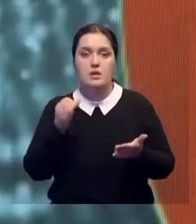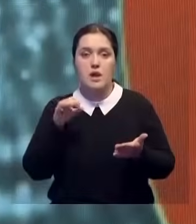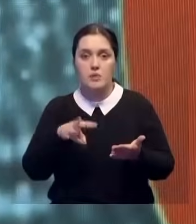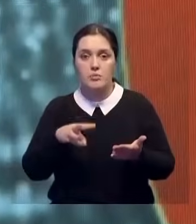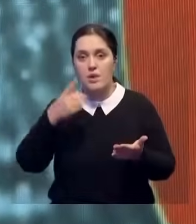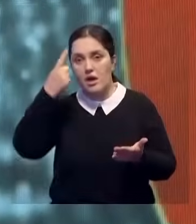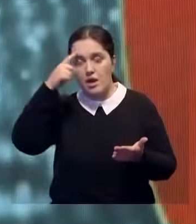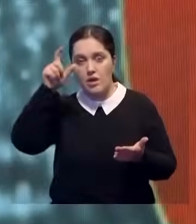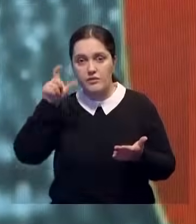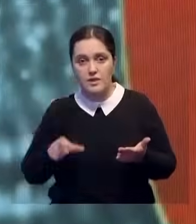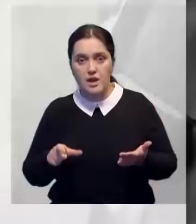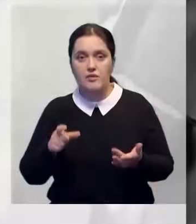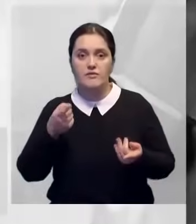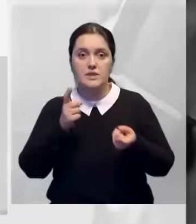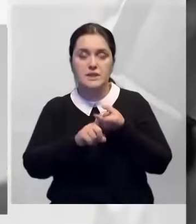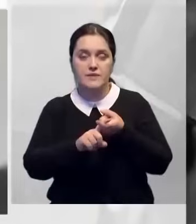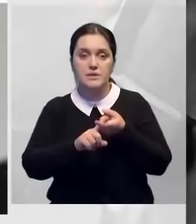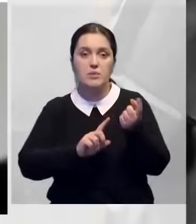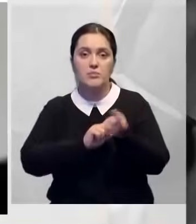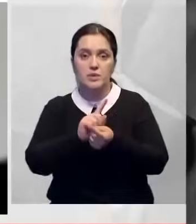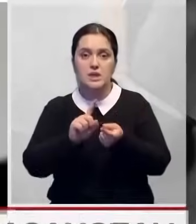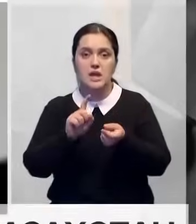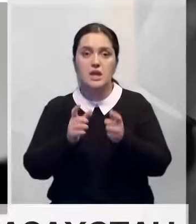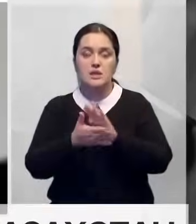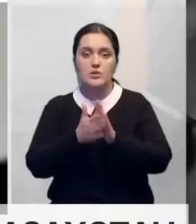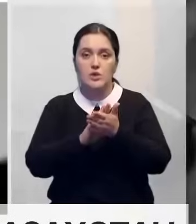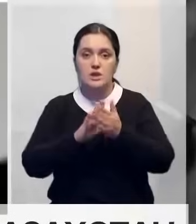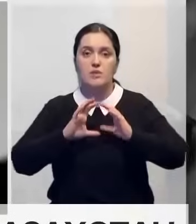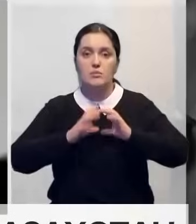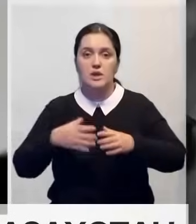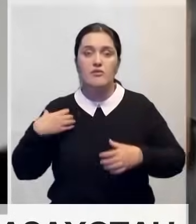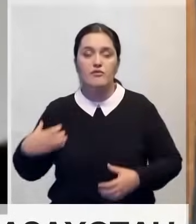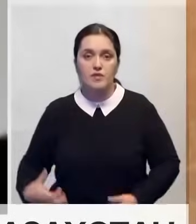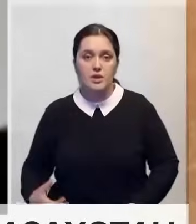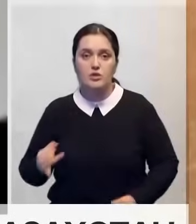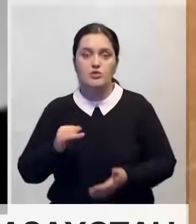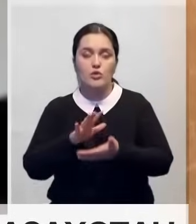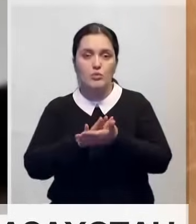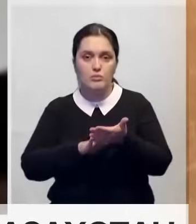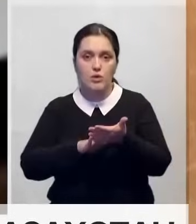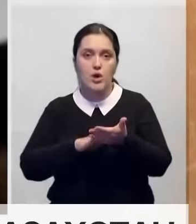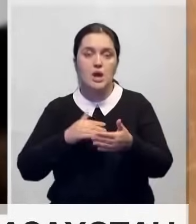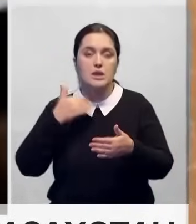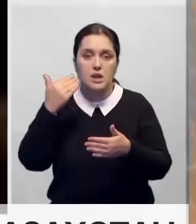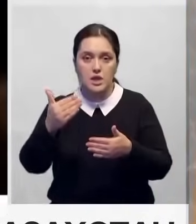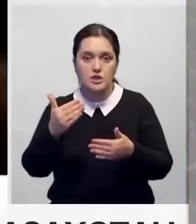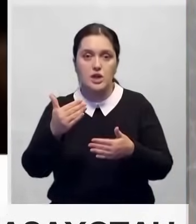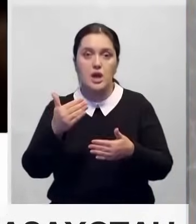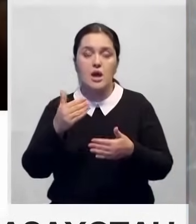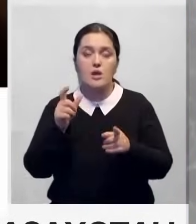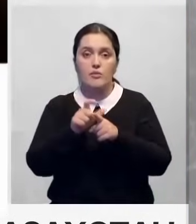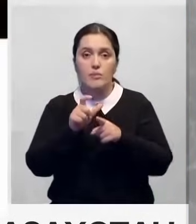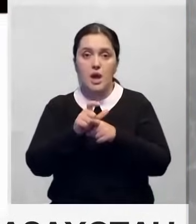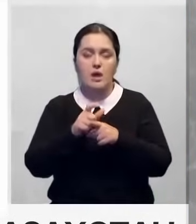В самом начале автор отмечает, цитата, «В связи с переменами, связанными с ситуацией в мире, Франция идет дальше». Конец цитаты.